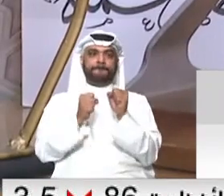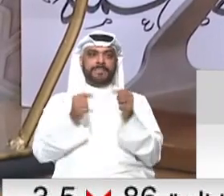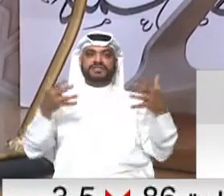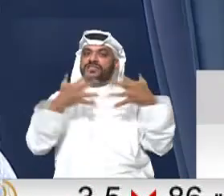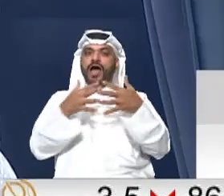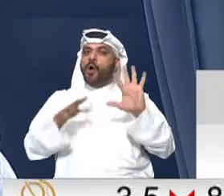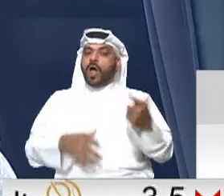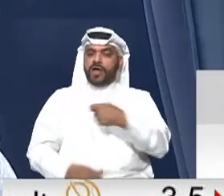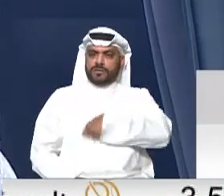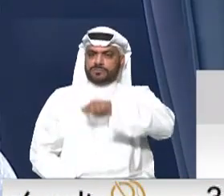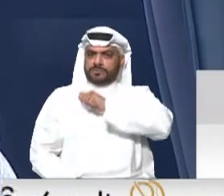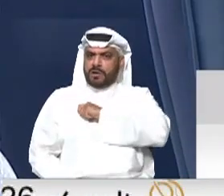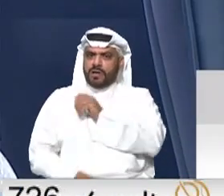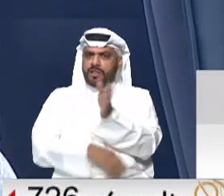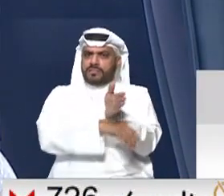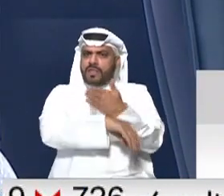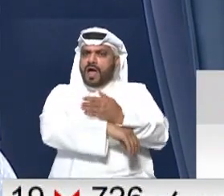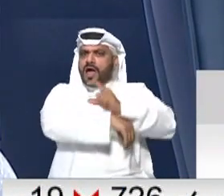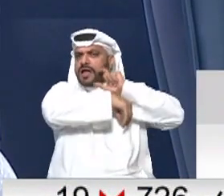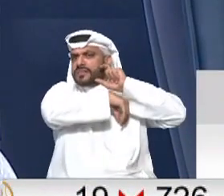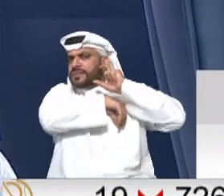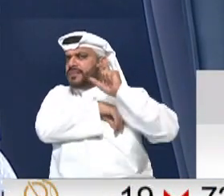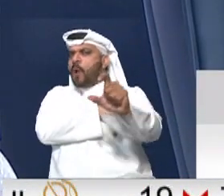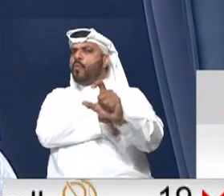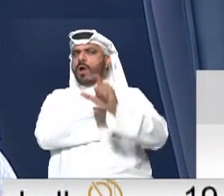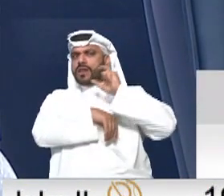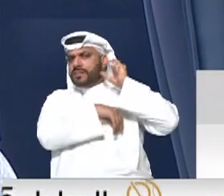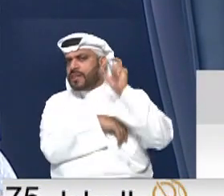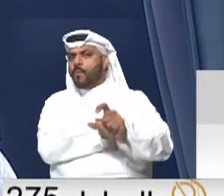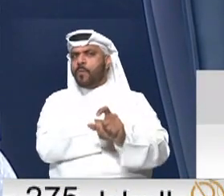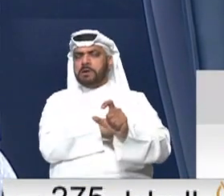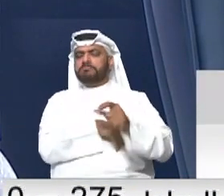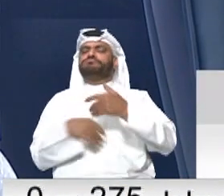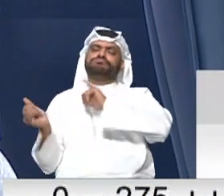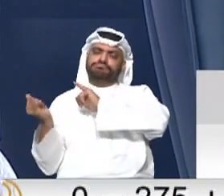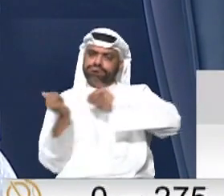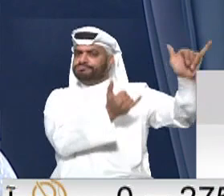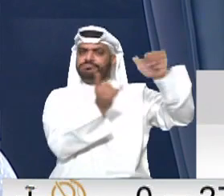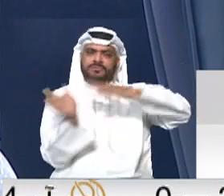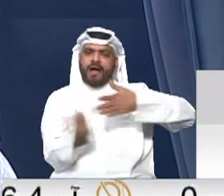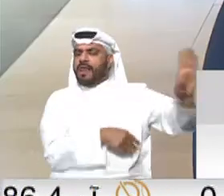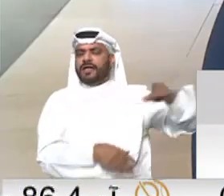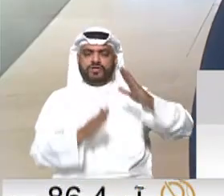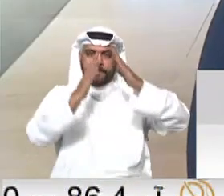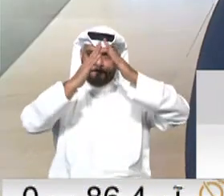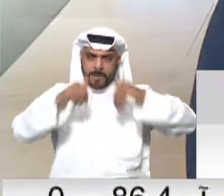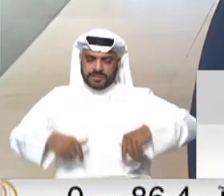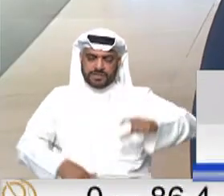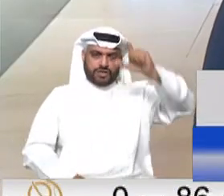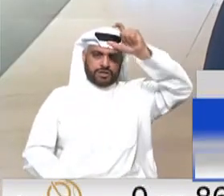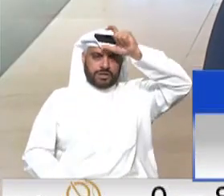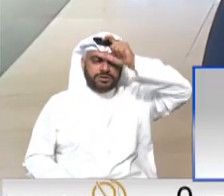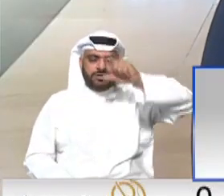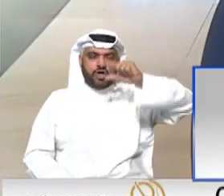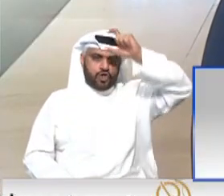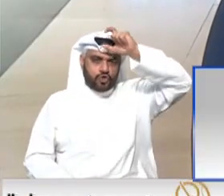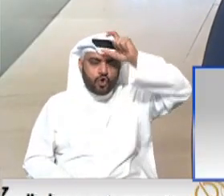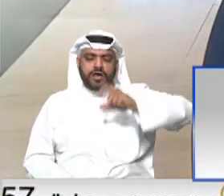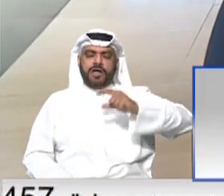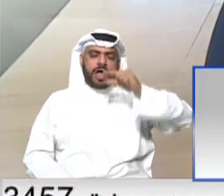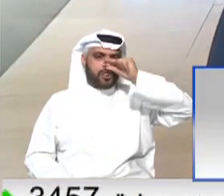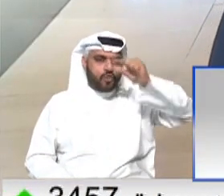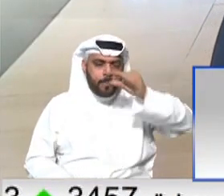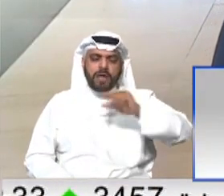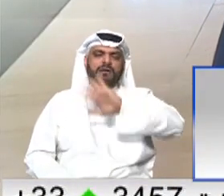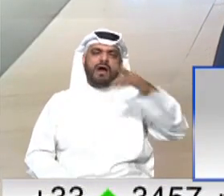حجوزات المواعيد للسفارات من اجل الحصول على الفيزا لدول اوروبا هو الحجوزات حاليا هذا كله متوقفه